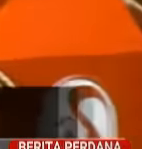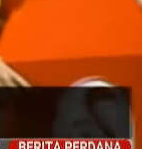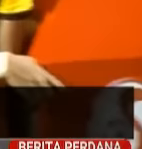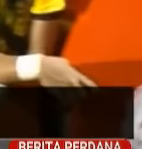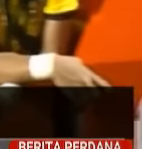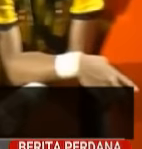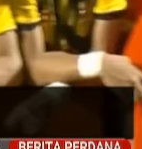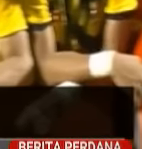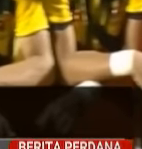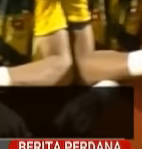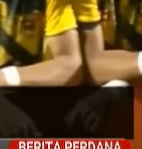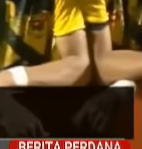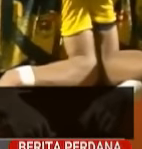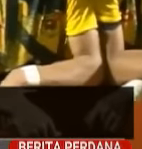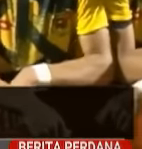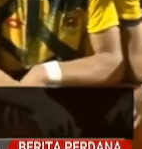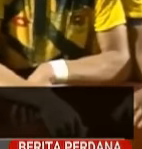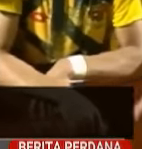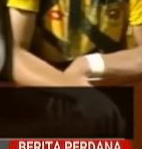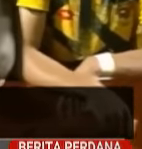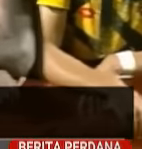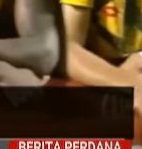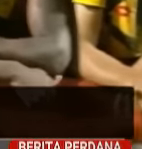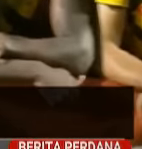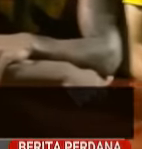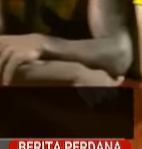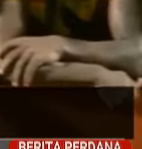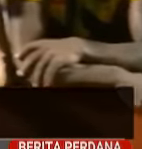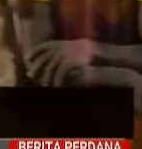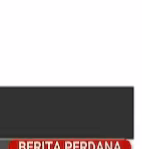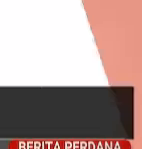Kedah juara di Kemboja.